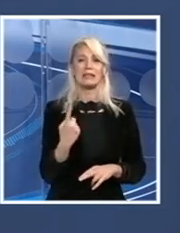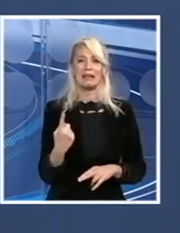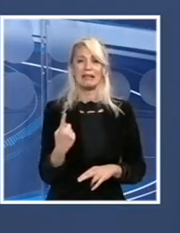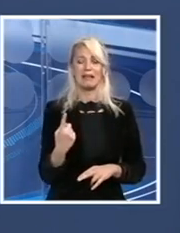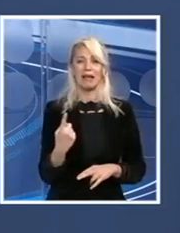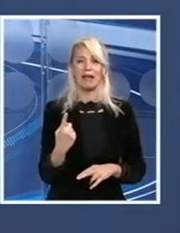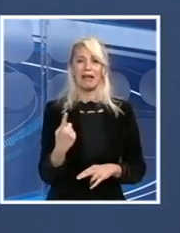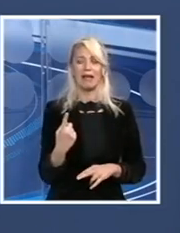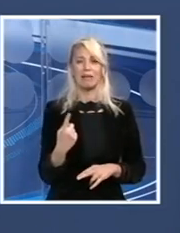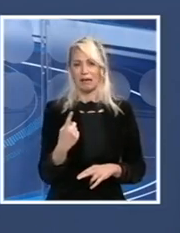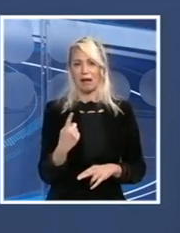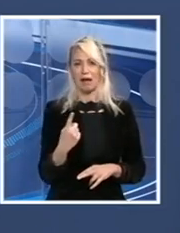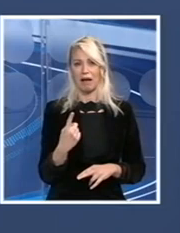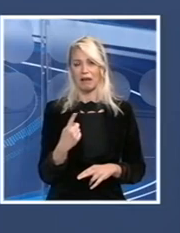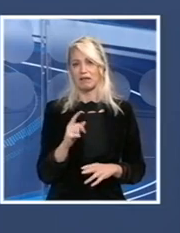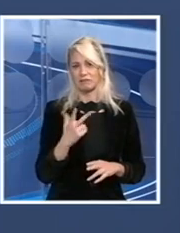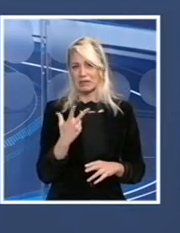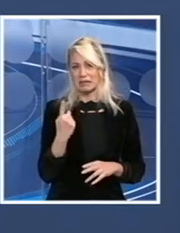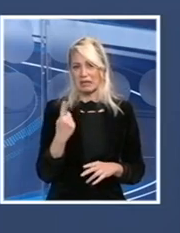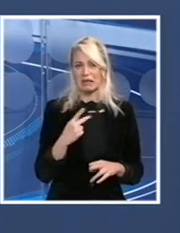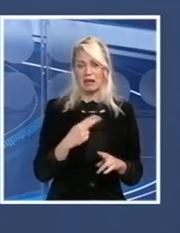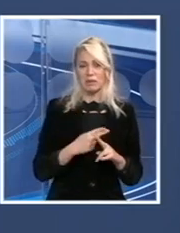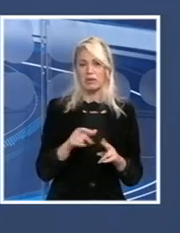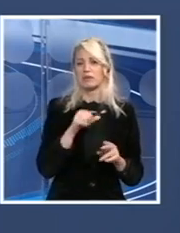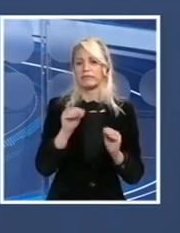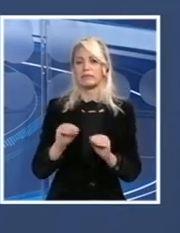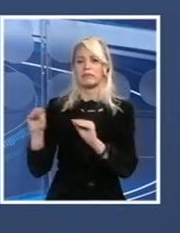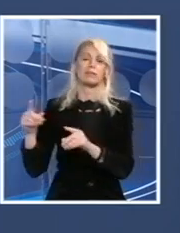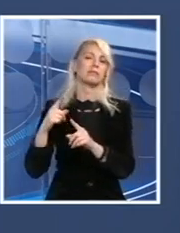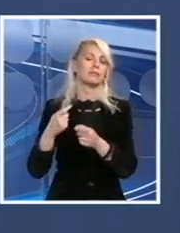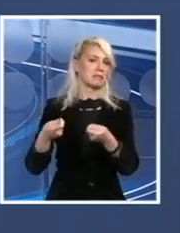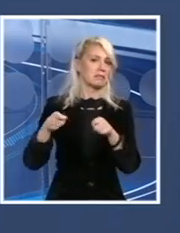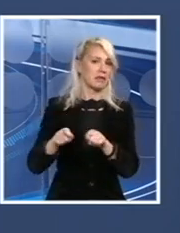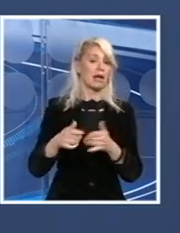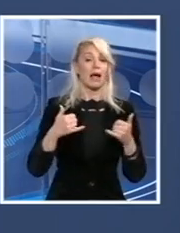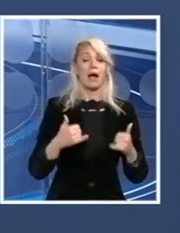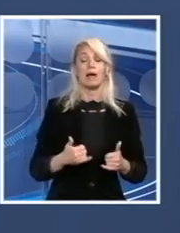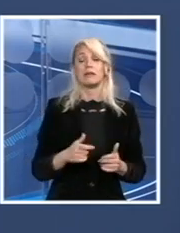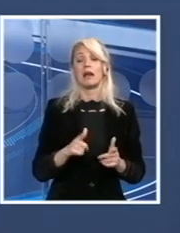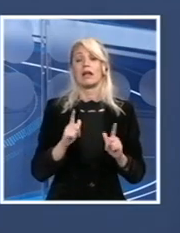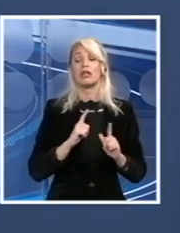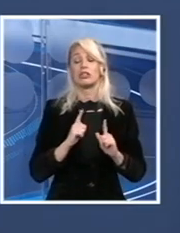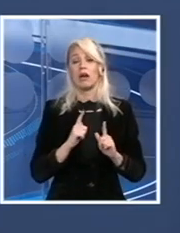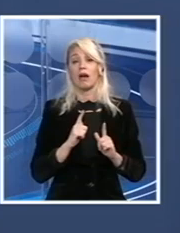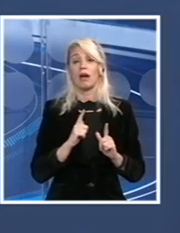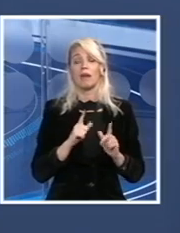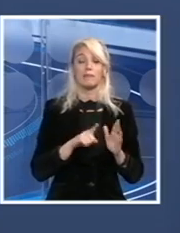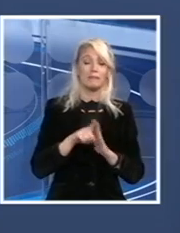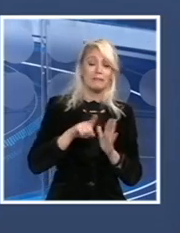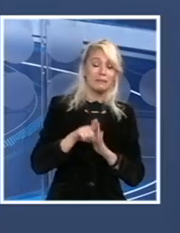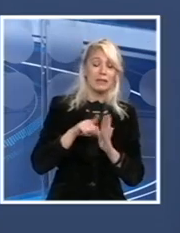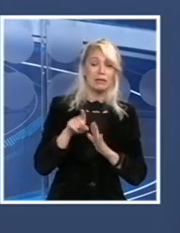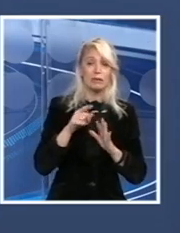to odlučili i sada praktično svi čekaju i rezultat testiranja i svi su